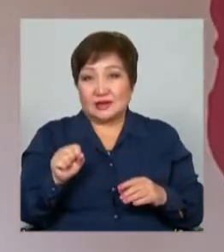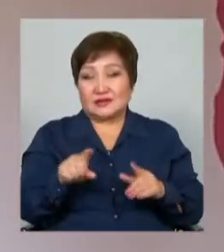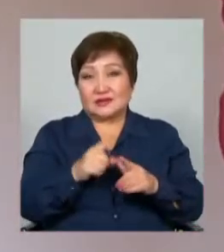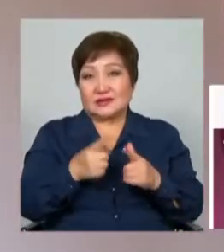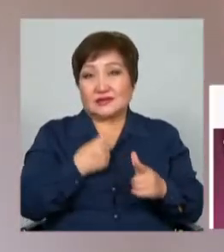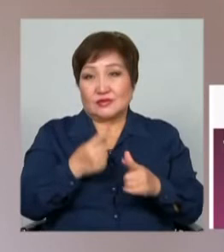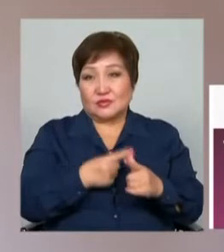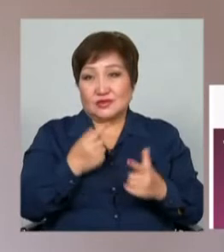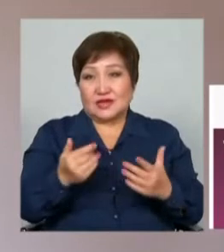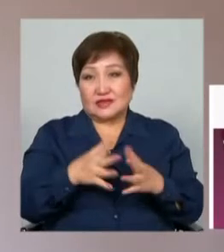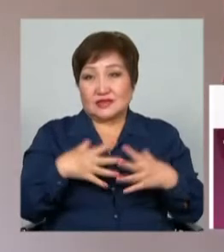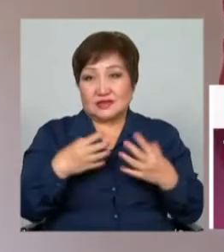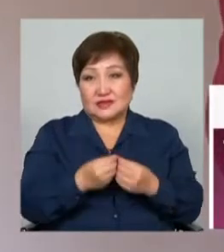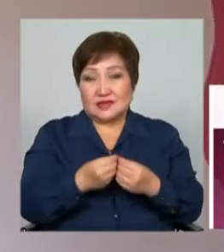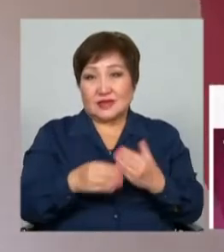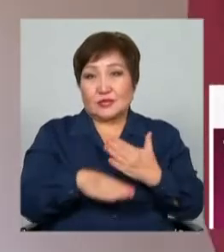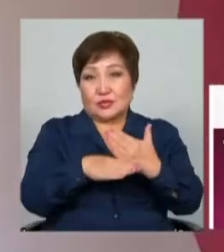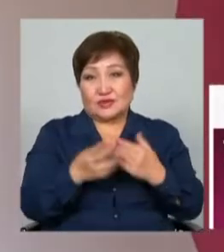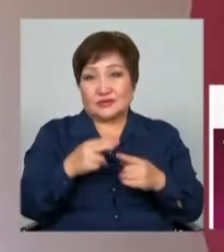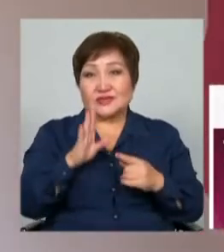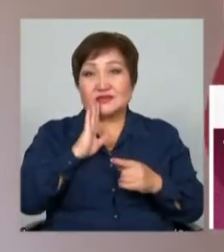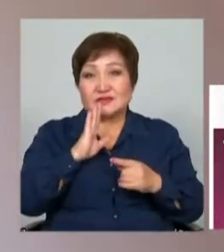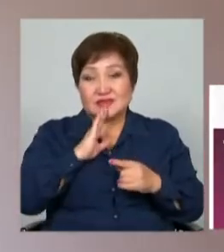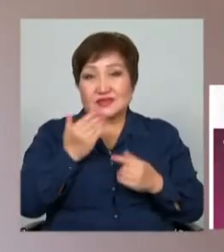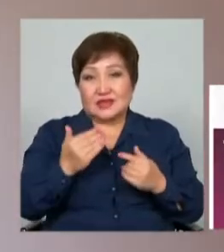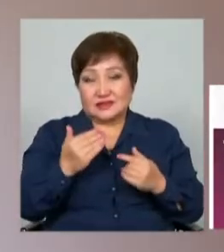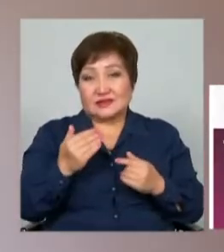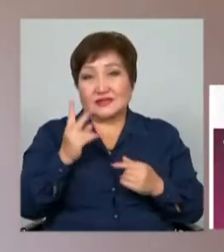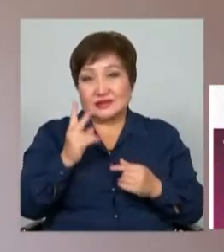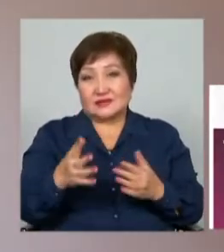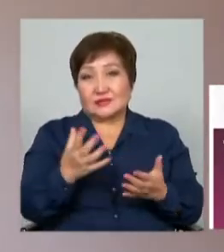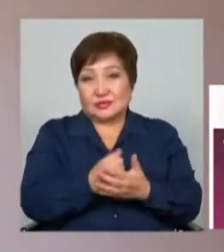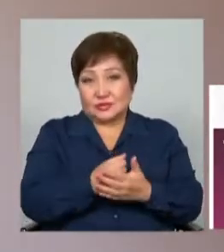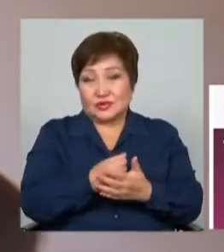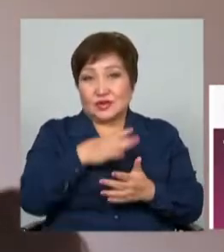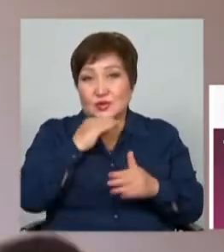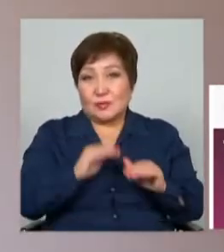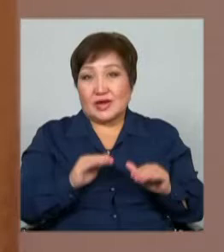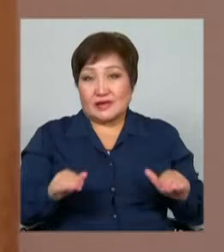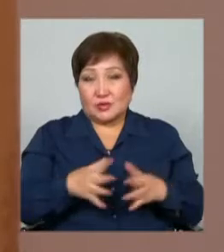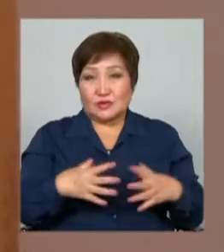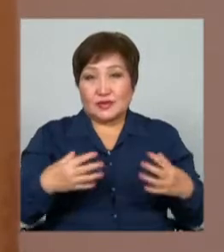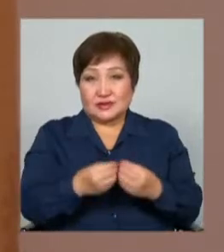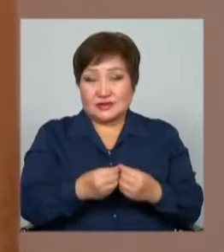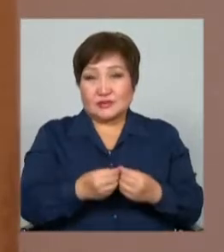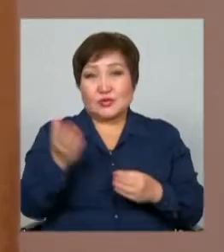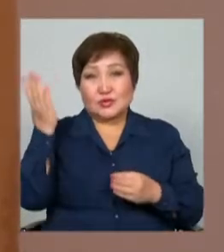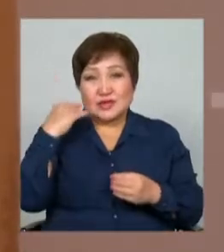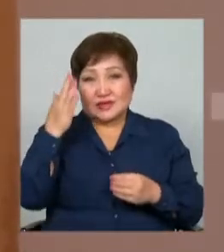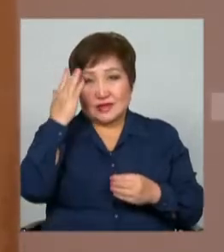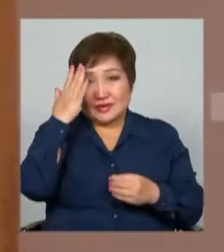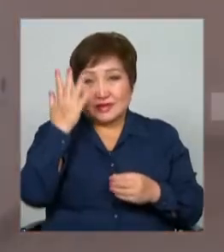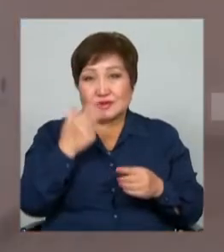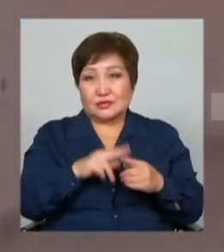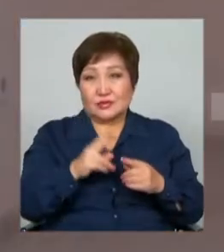жания қазір баспаналы болып жатқан жайы бар. Көп балалы отбасы бұл үйді бұрыннан бері армандапты. Пәтер кілтін қала әкімі